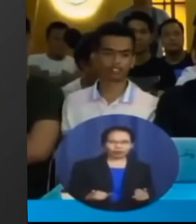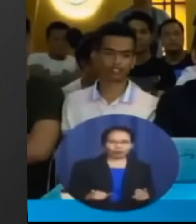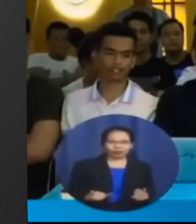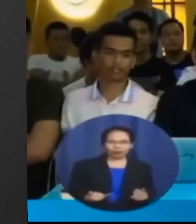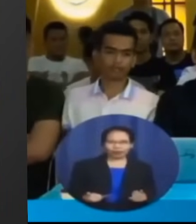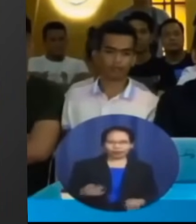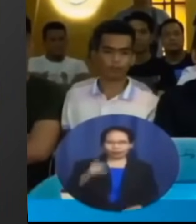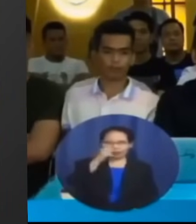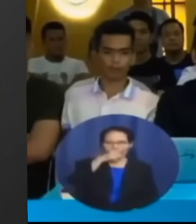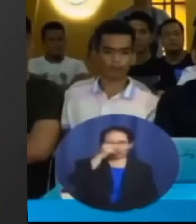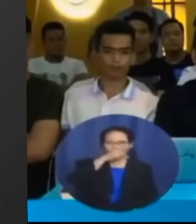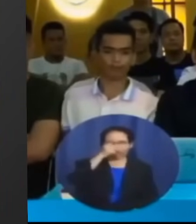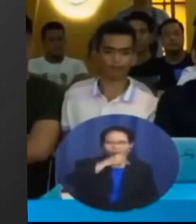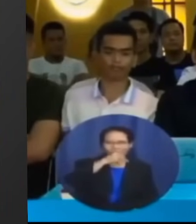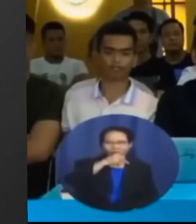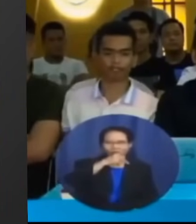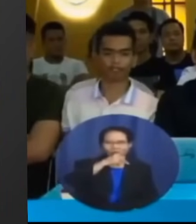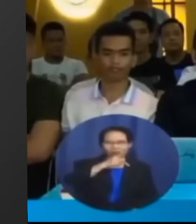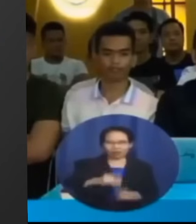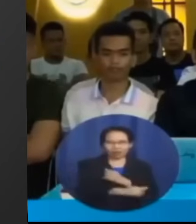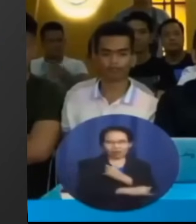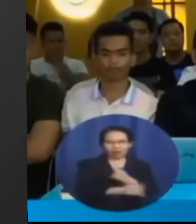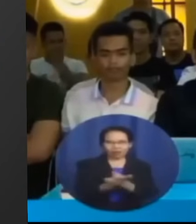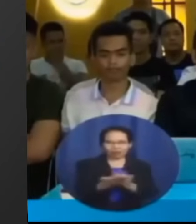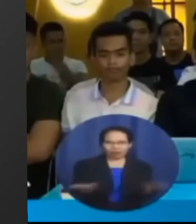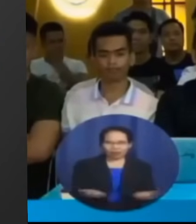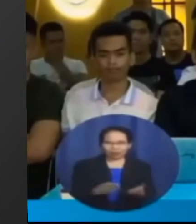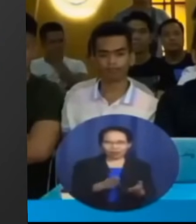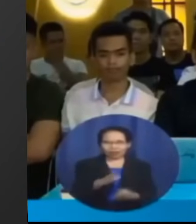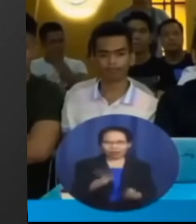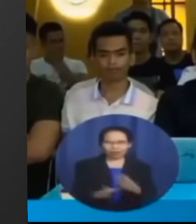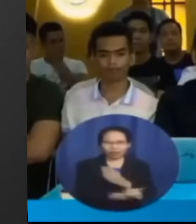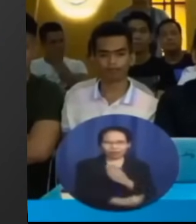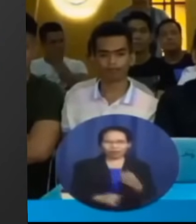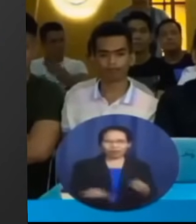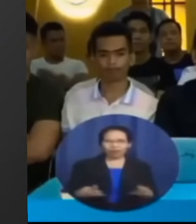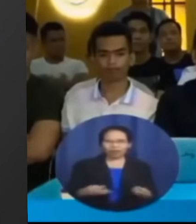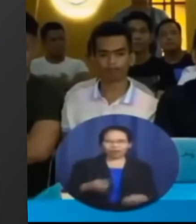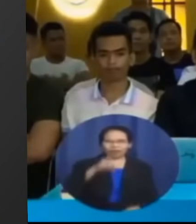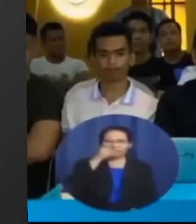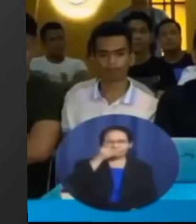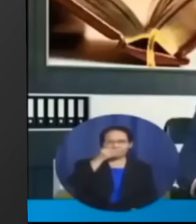eh. Pinas, dito sa kinalalagyan ko sa Brazil, napakaraming inumin dito.